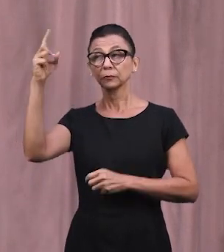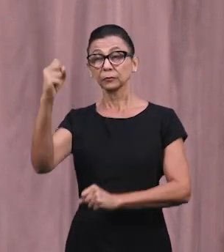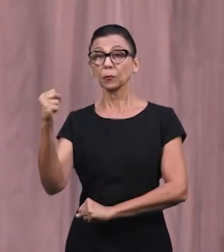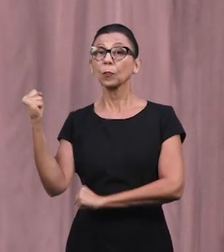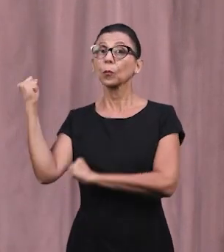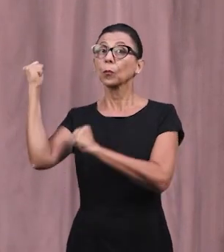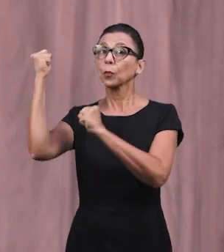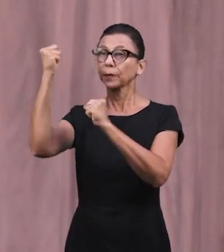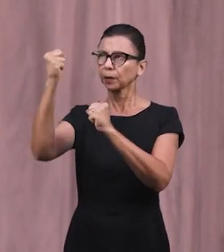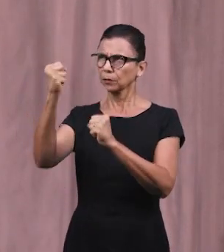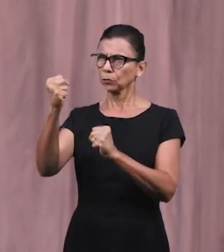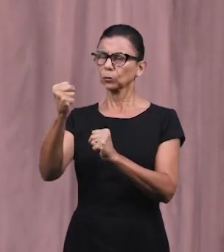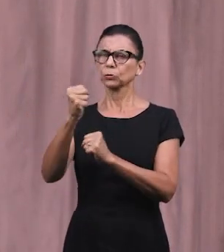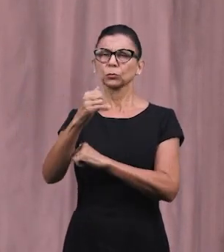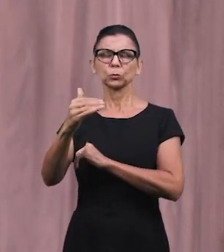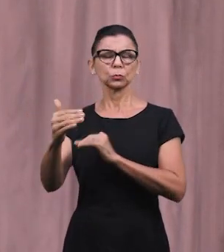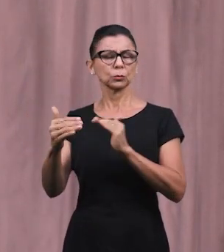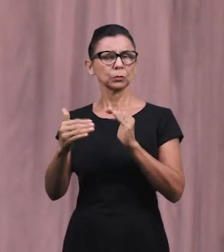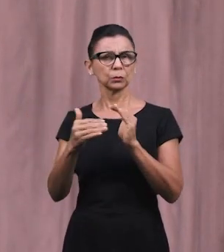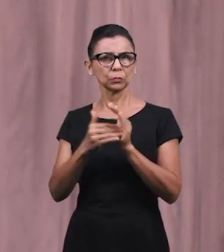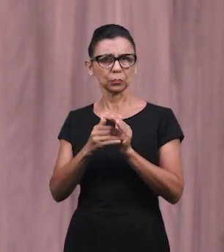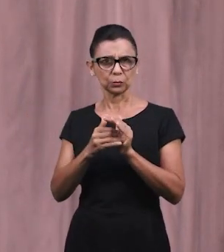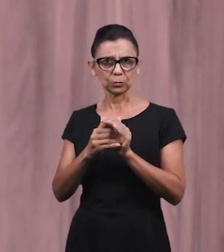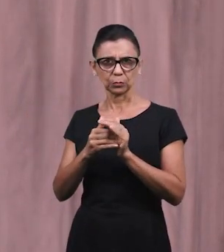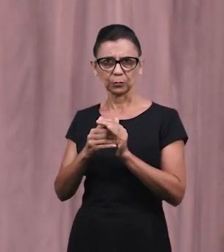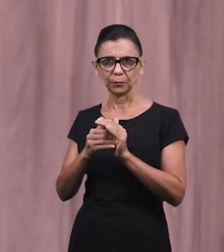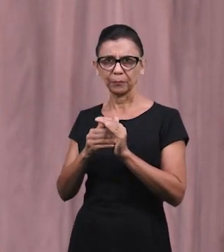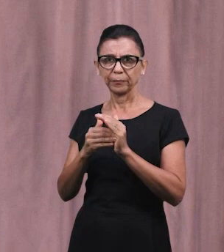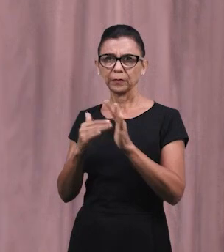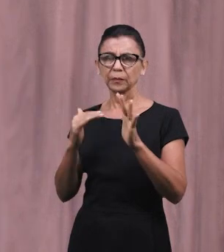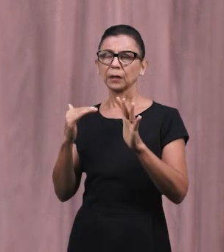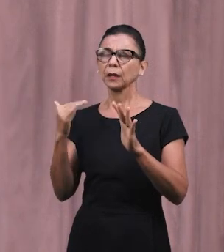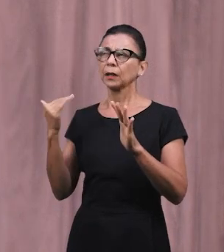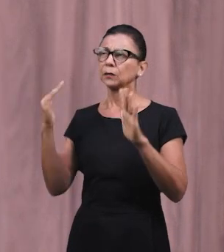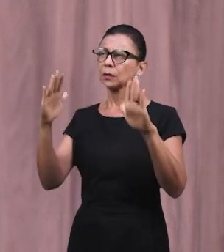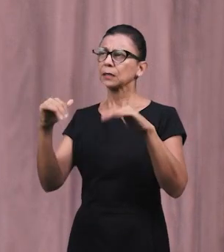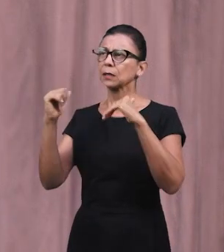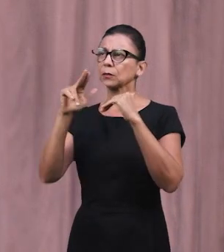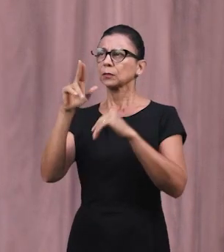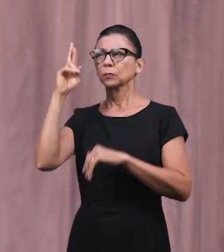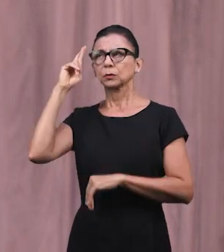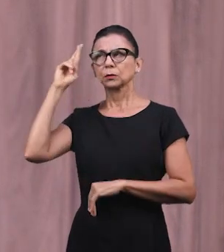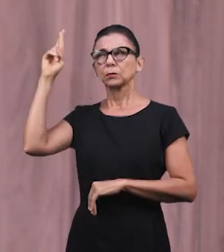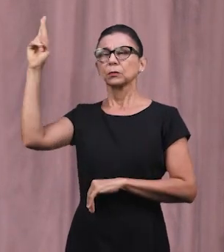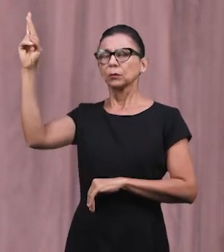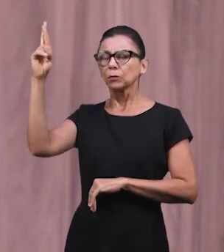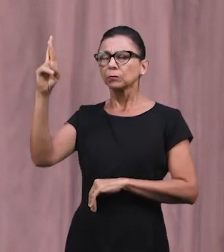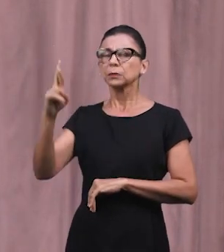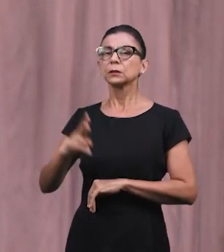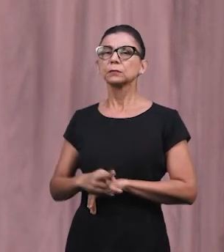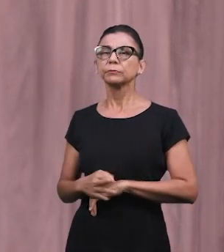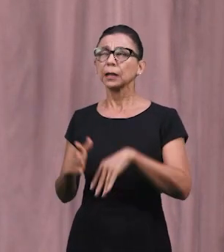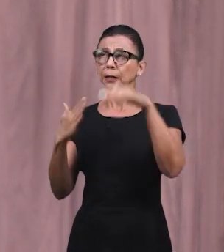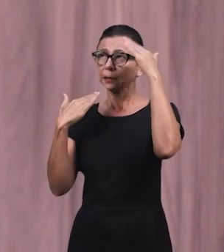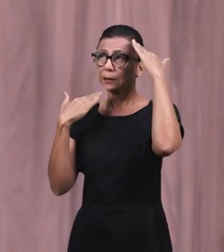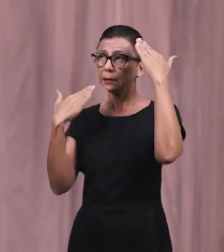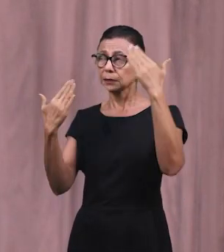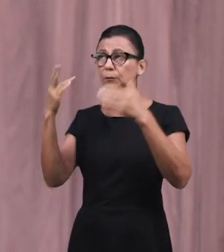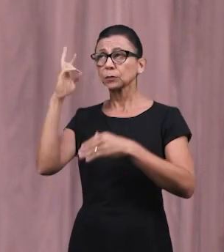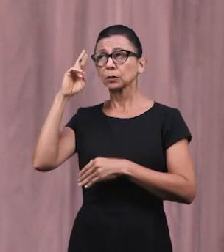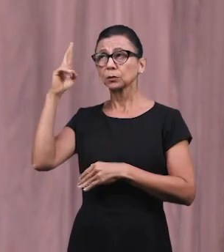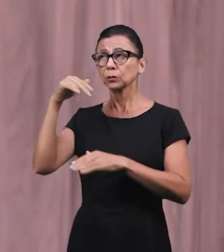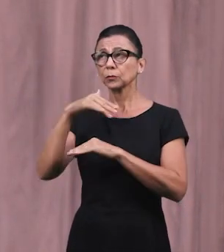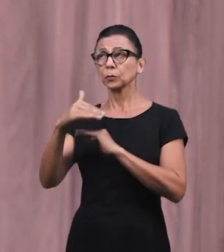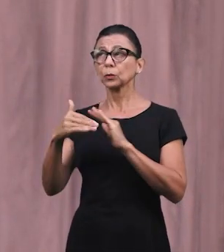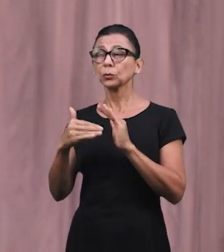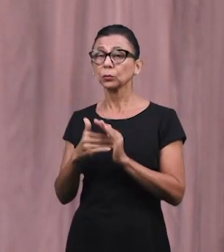мы возносим Тебе наш голос, славу и хвалу имени Твоего, ибо мы живем трудные дни,